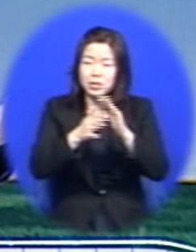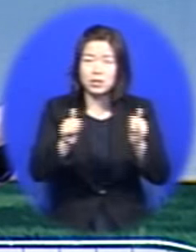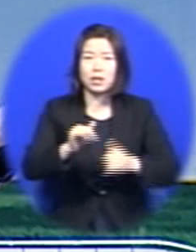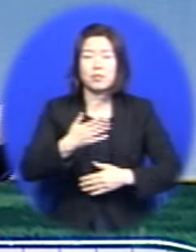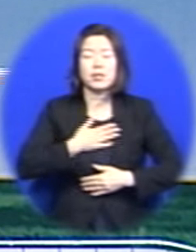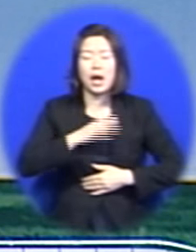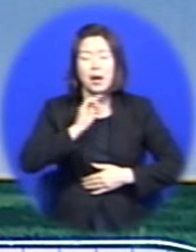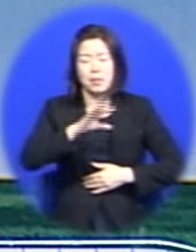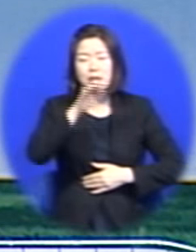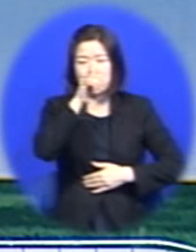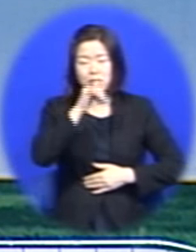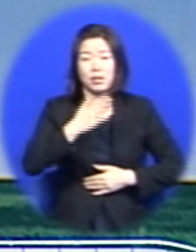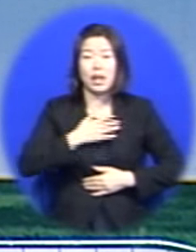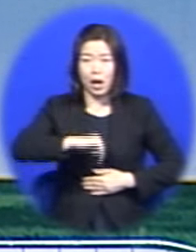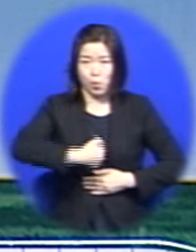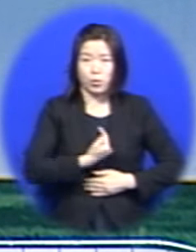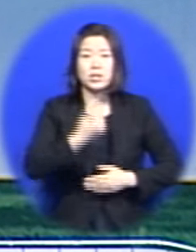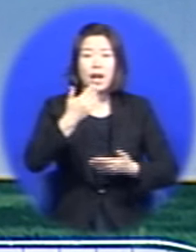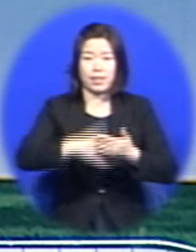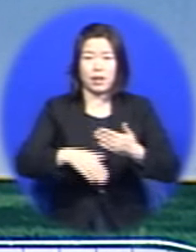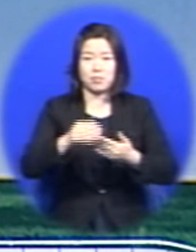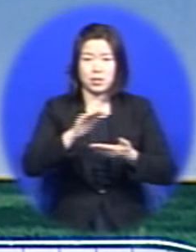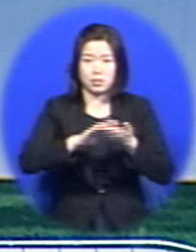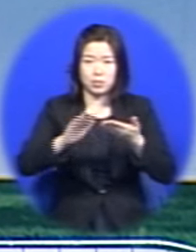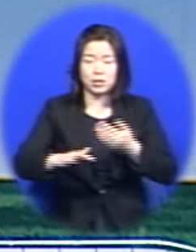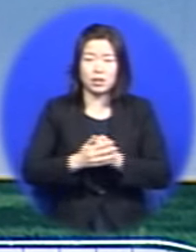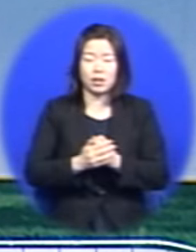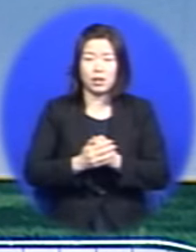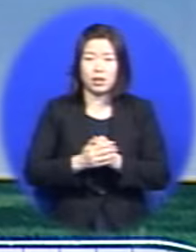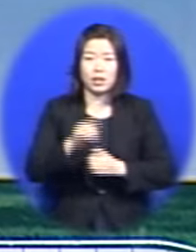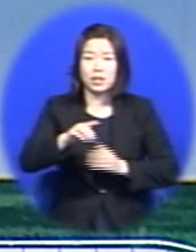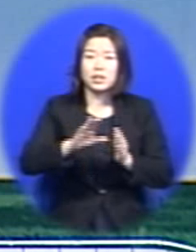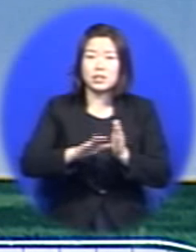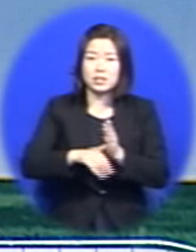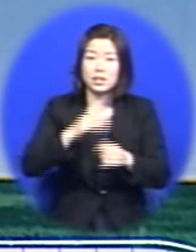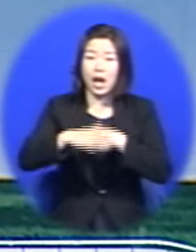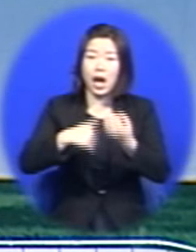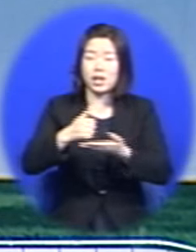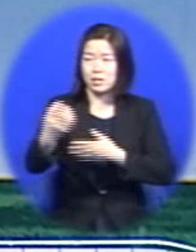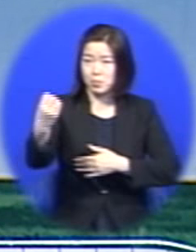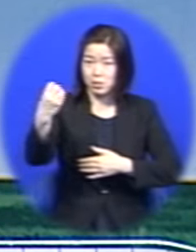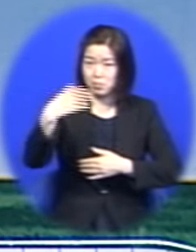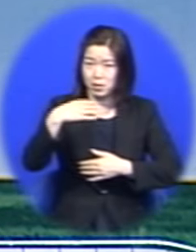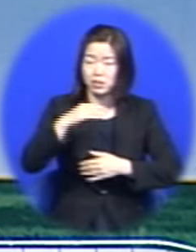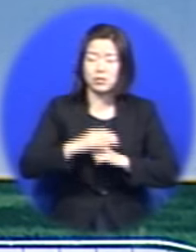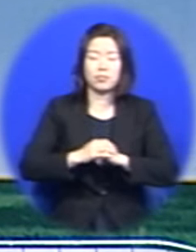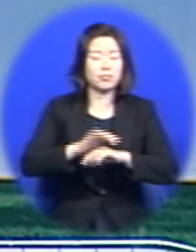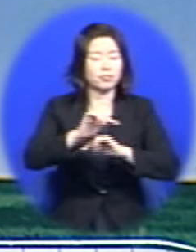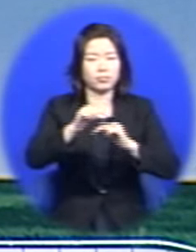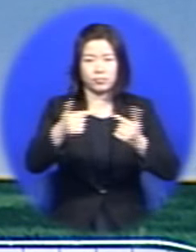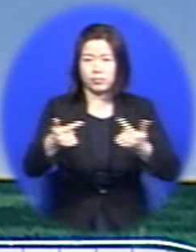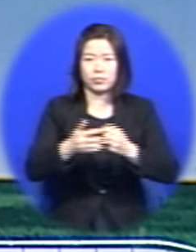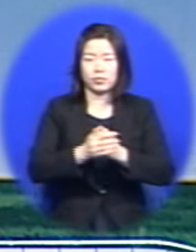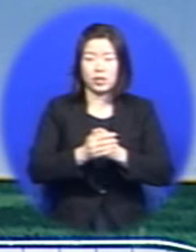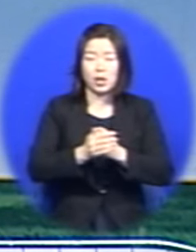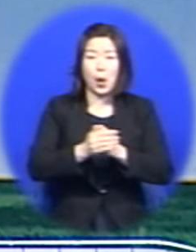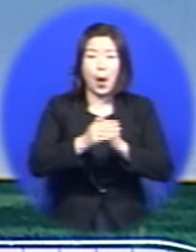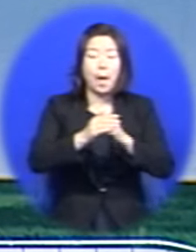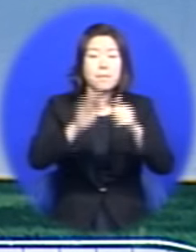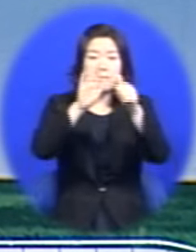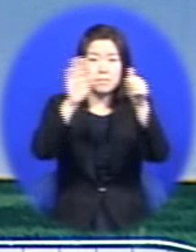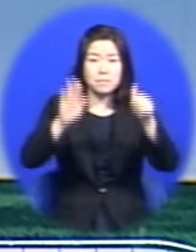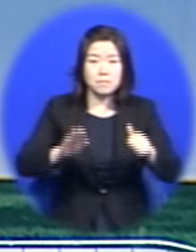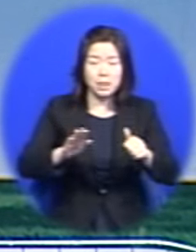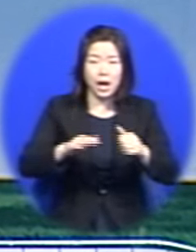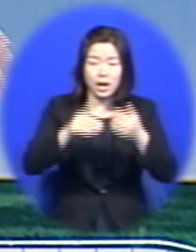없습니다. 나 혼자 남았어요. 그랬을 때 하나님께서 말씀하셨어요. 아니다, 바알에게 무릎